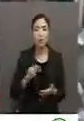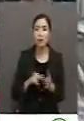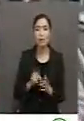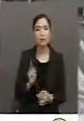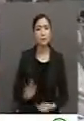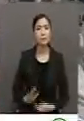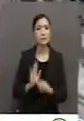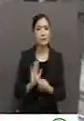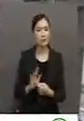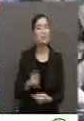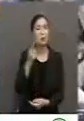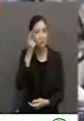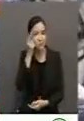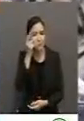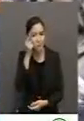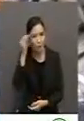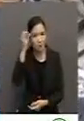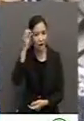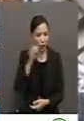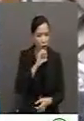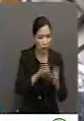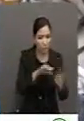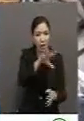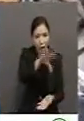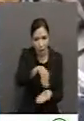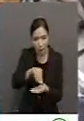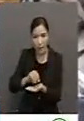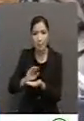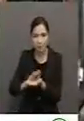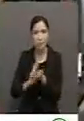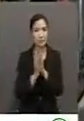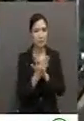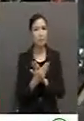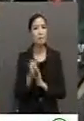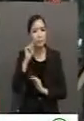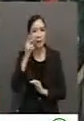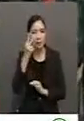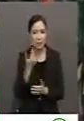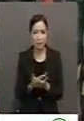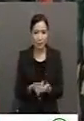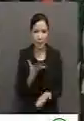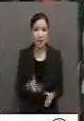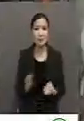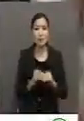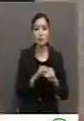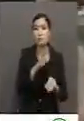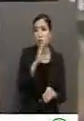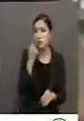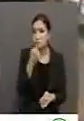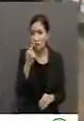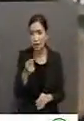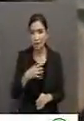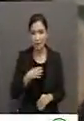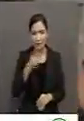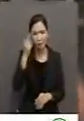ป็นตัวอย่างของการรู้จักนำเอาเศษวัสดุเหลือใช้กลับมารีไซเคิลสร้างมูลค่าเพิ่มแล้วถ้าเกิดว่าใครอย